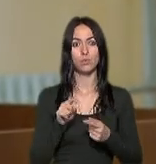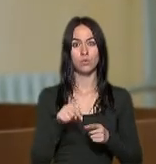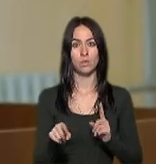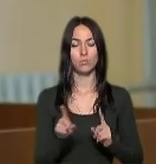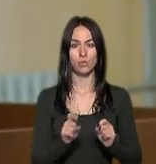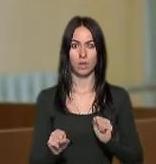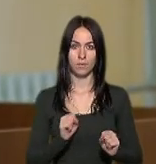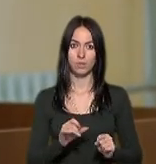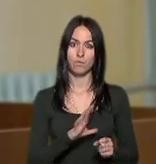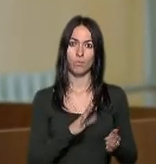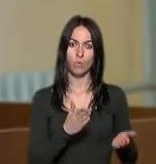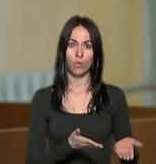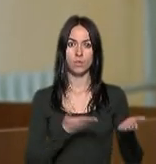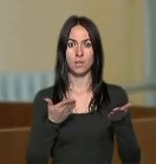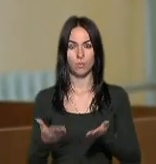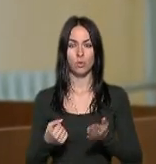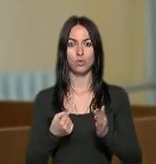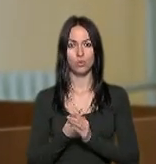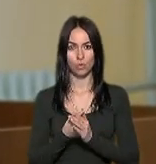керівництво було запрошено до